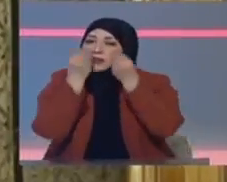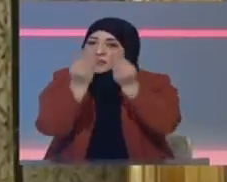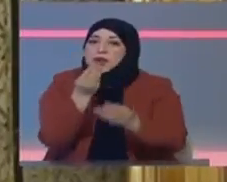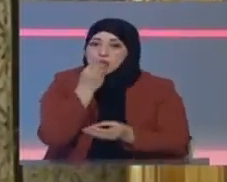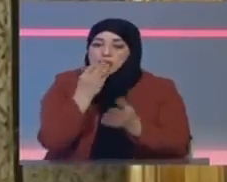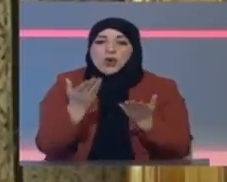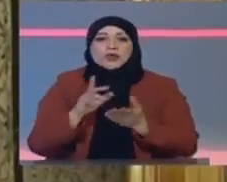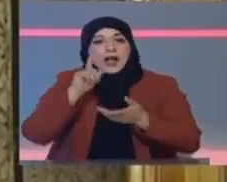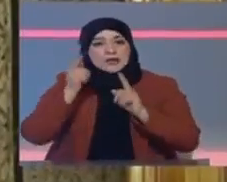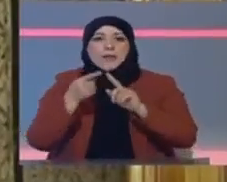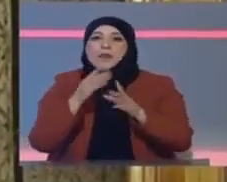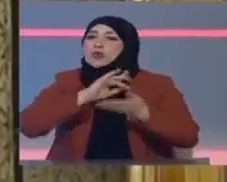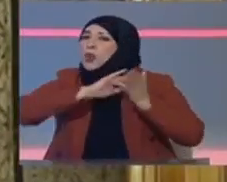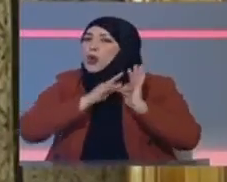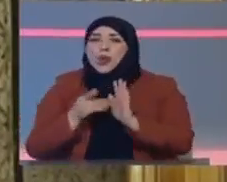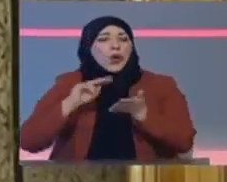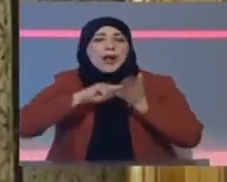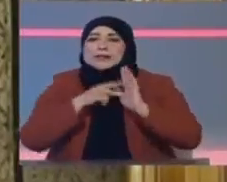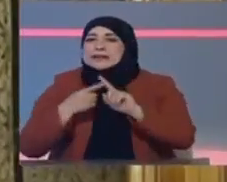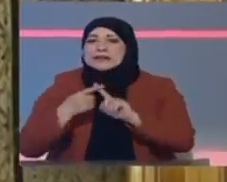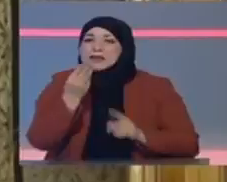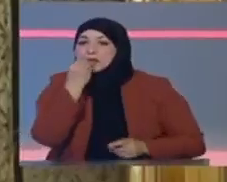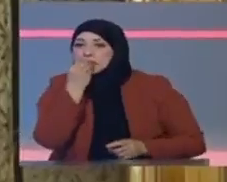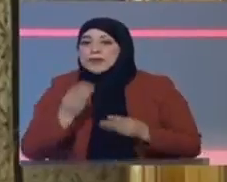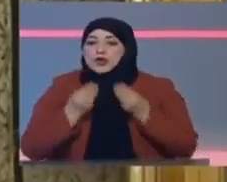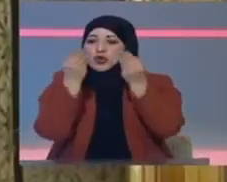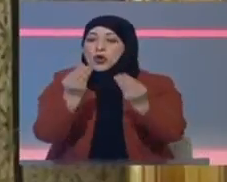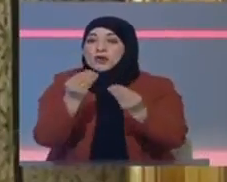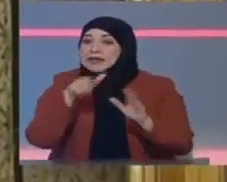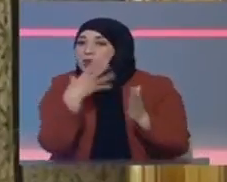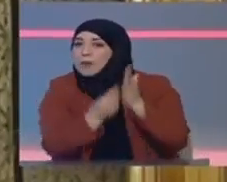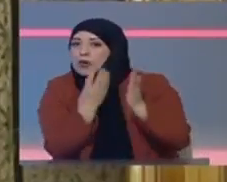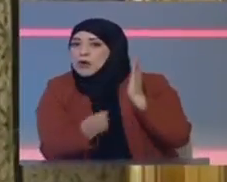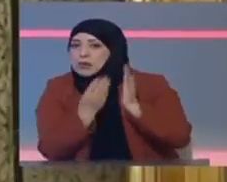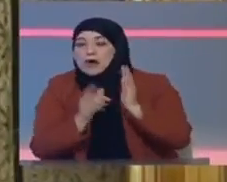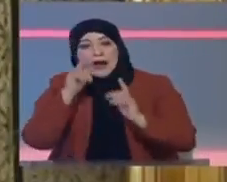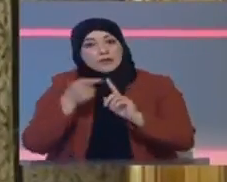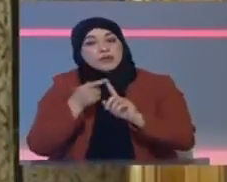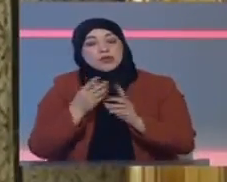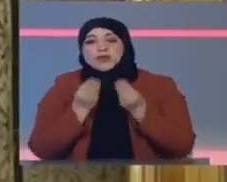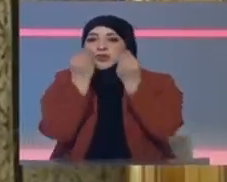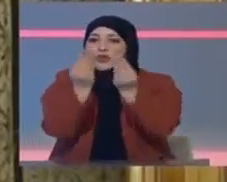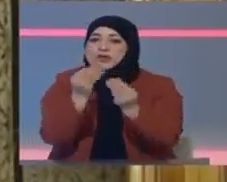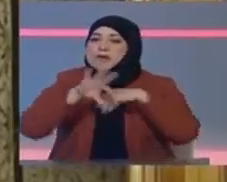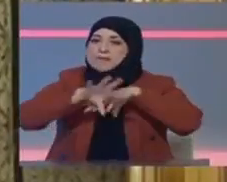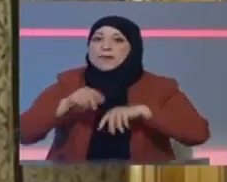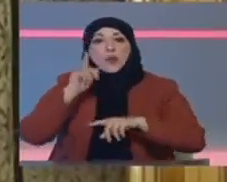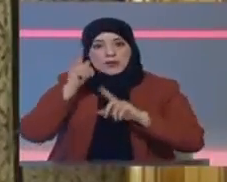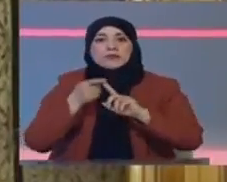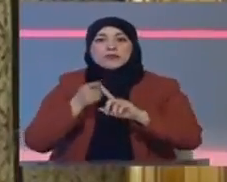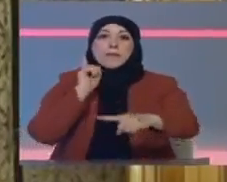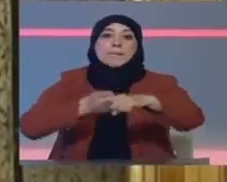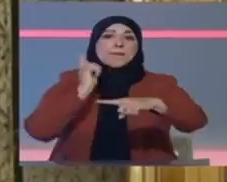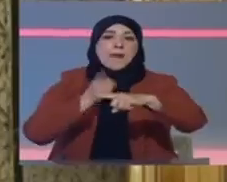توفير كل مستلزمات الحياه الضروريه اللي هي في نقص كبير برشا ولابد من ضرب على ايدي العابثين